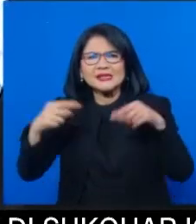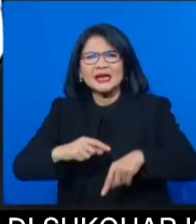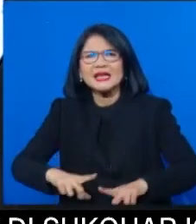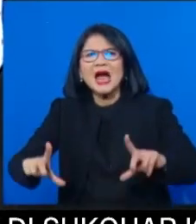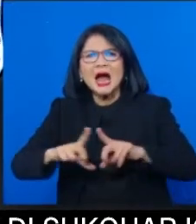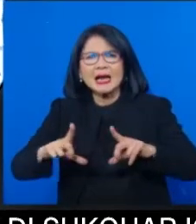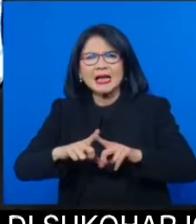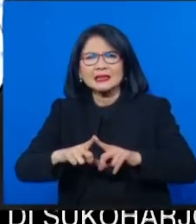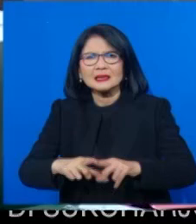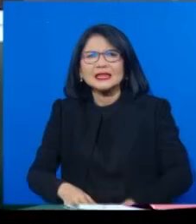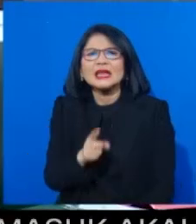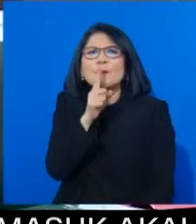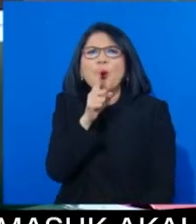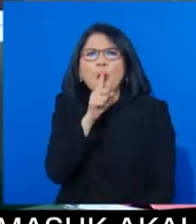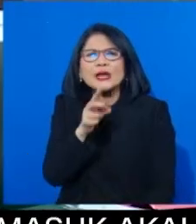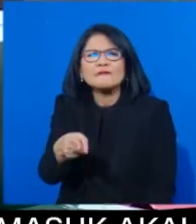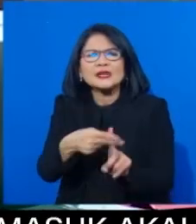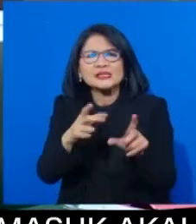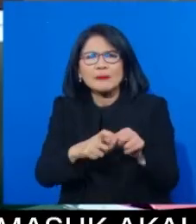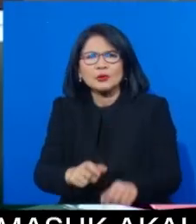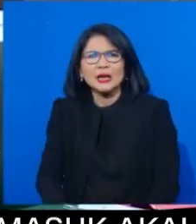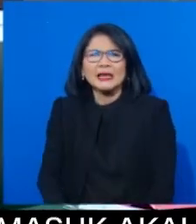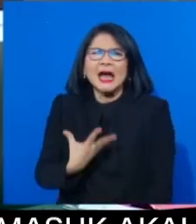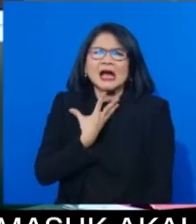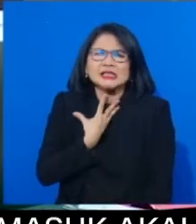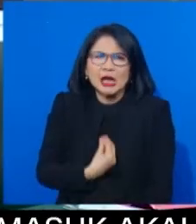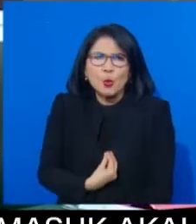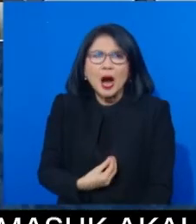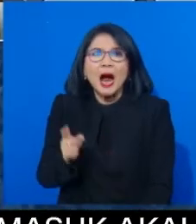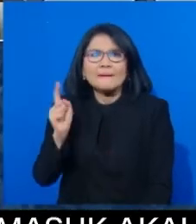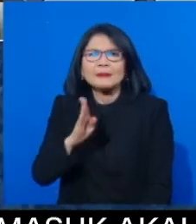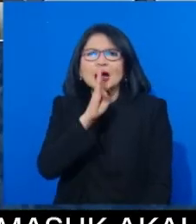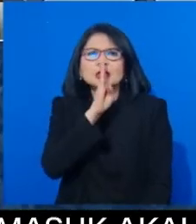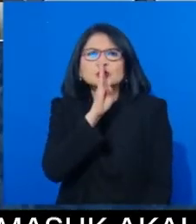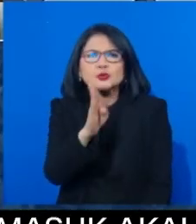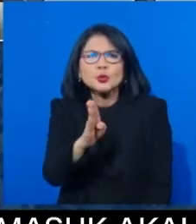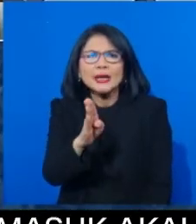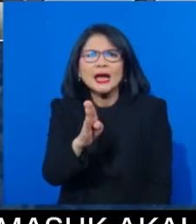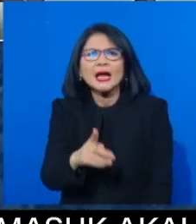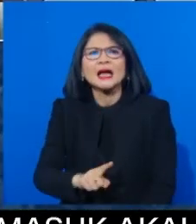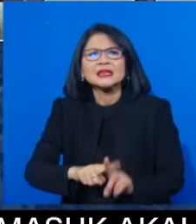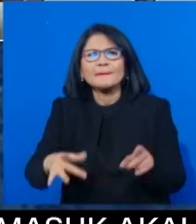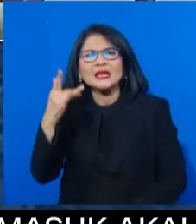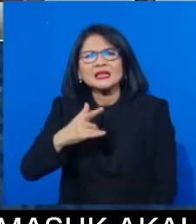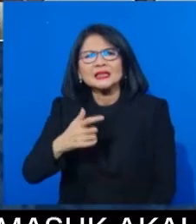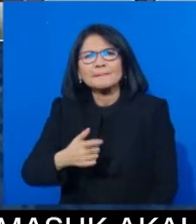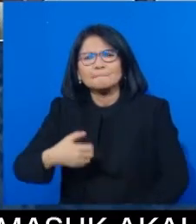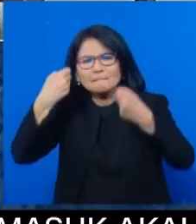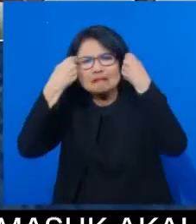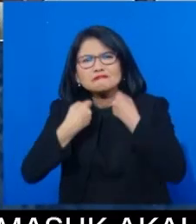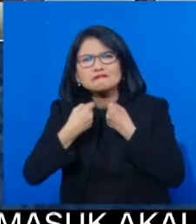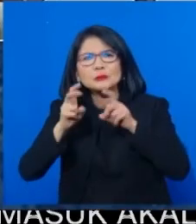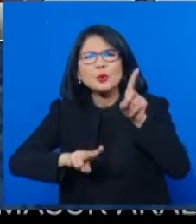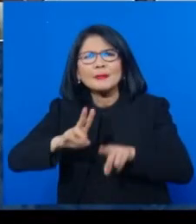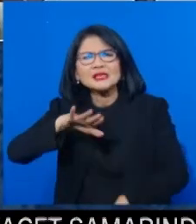disia-siakan Verdi Sambo. Eliezer juga sangat kecewa karena kejujurannya dibayar dengan tuntutan 12 tahun penjara.